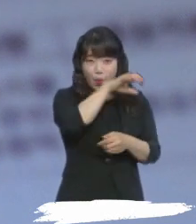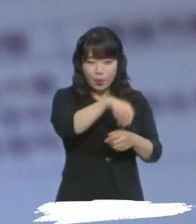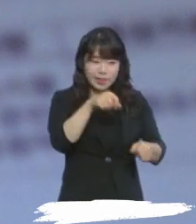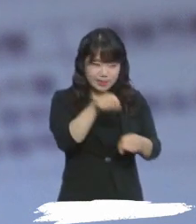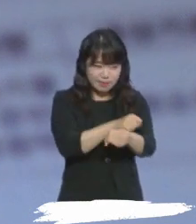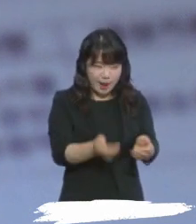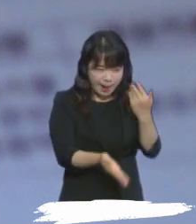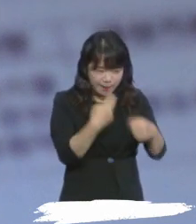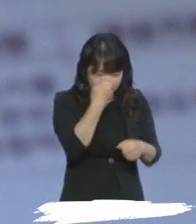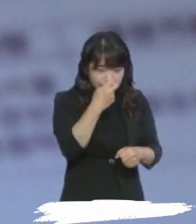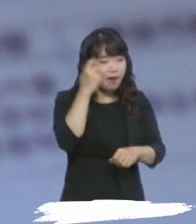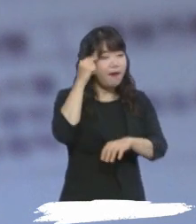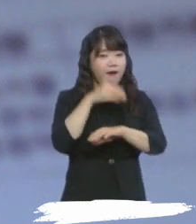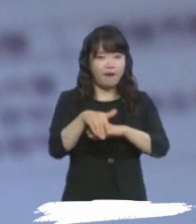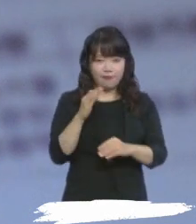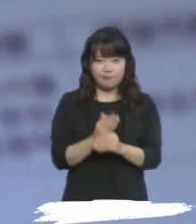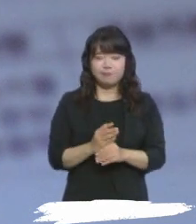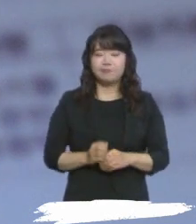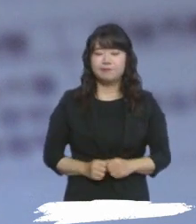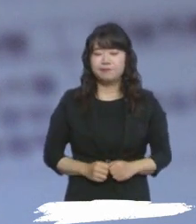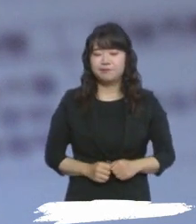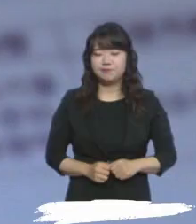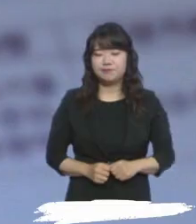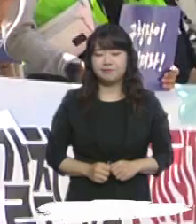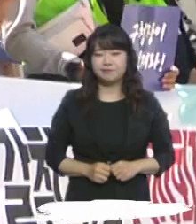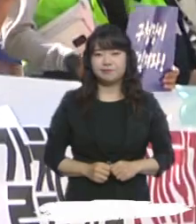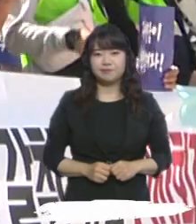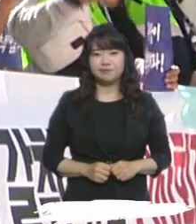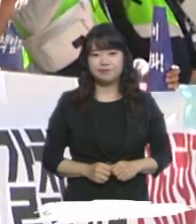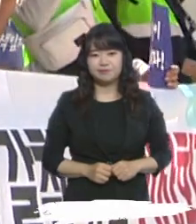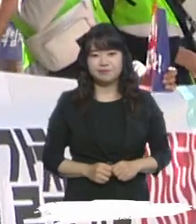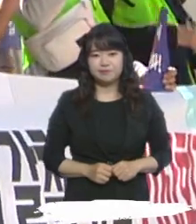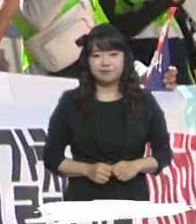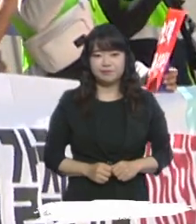감사를 준비하고 있습니다. 강혜진 기자입니다.